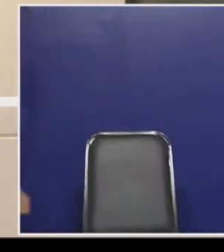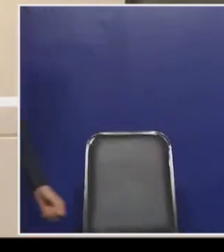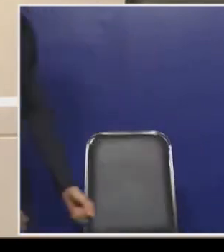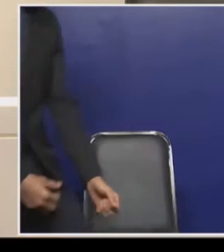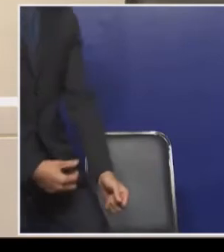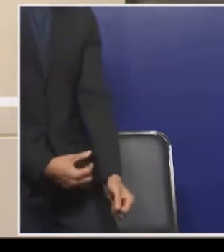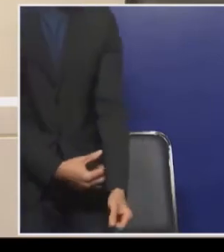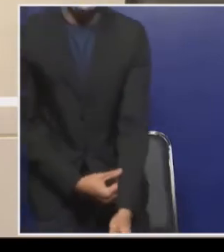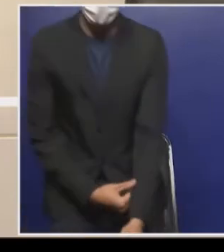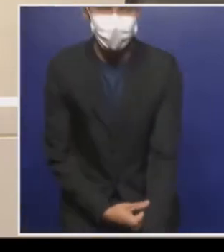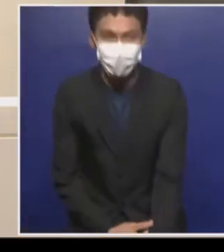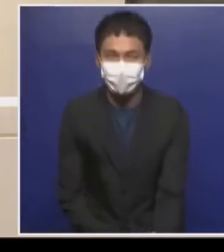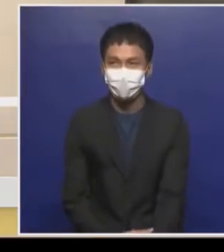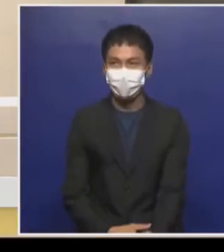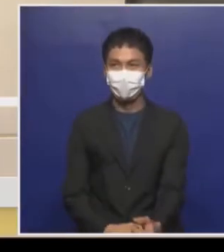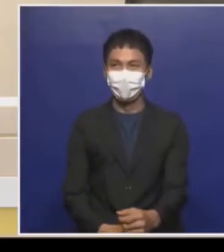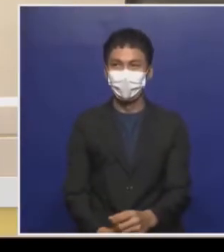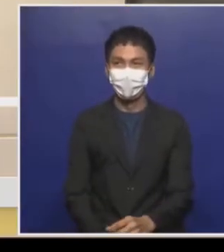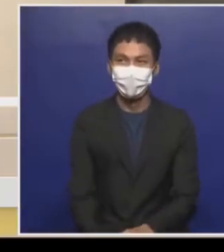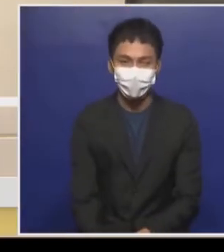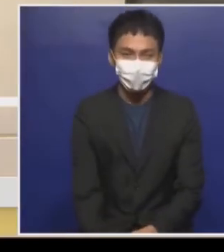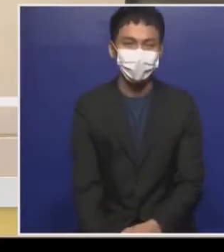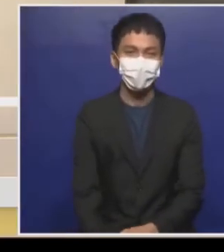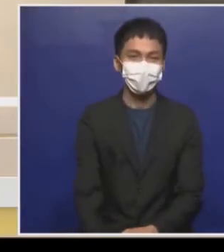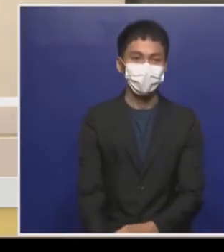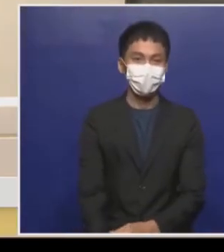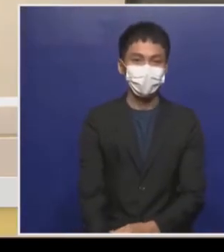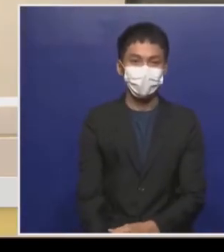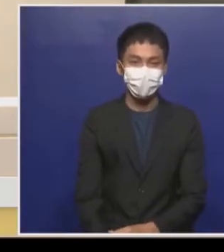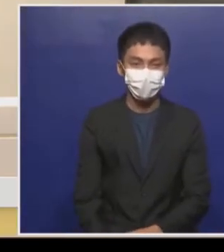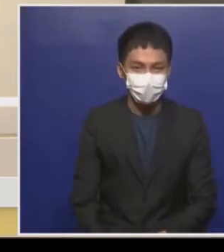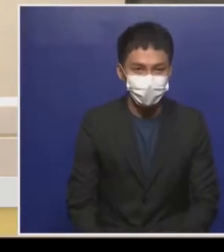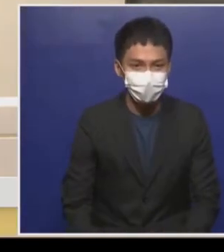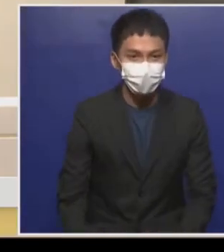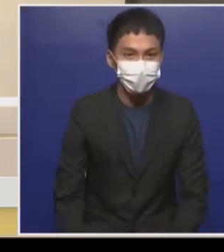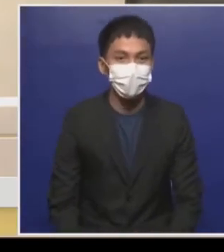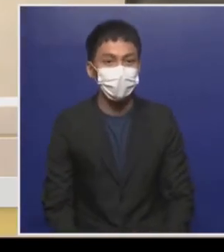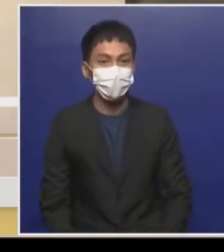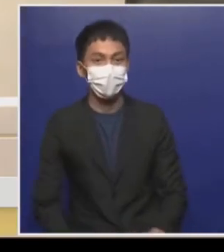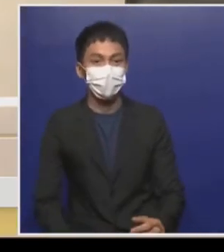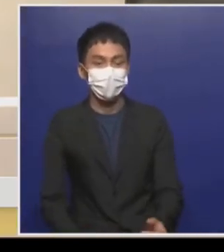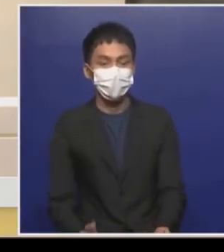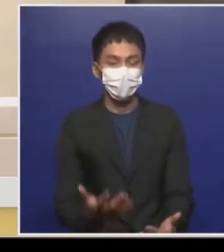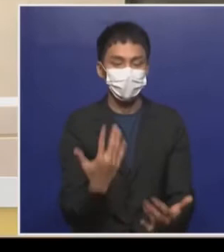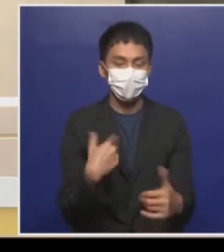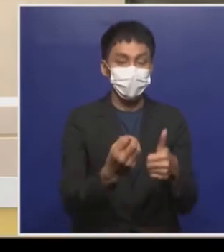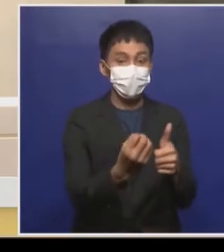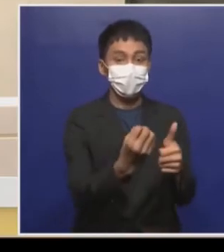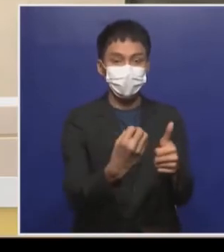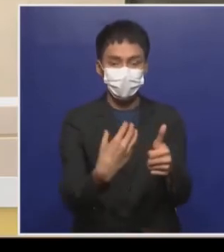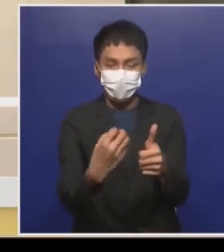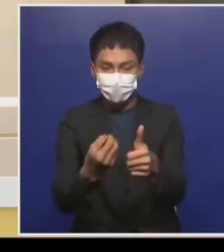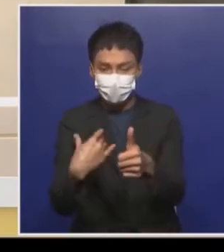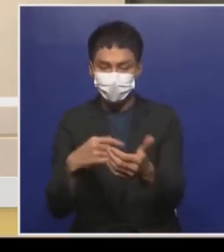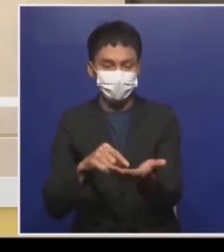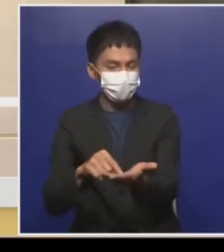รัฐบาลก็อยากใหปชญชนนั้มความสุขอยากทำให้ทกเรื่องที่ทานเสนอแนะและก็แนะนำมา